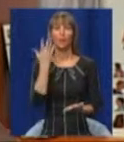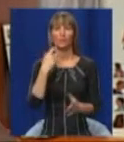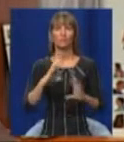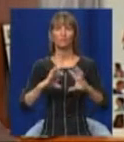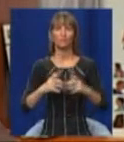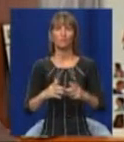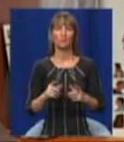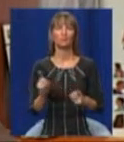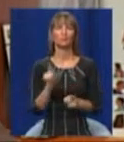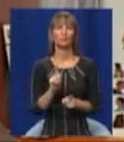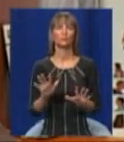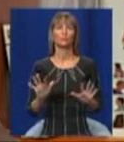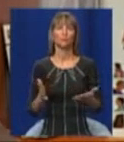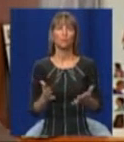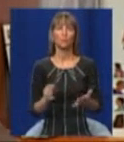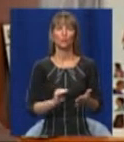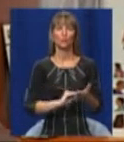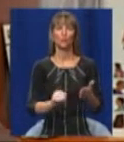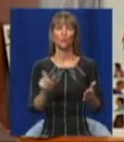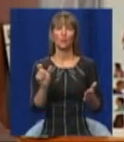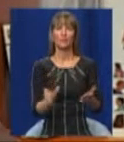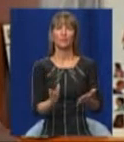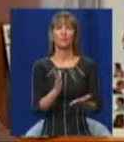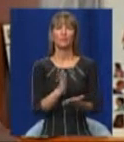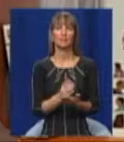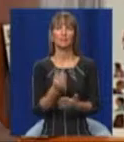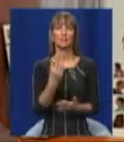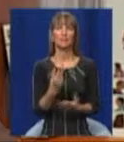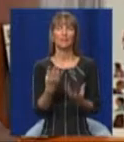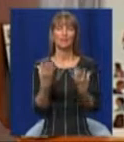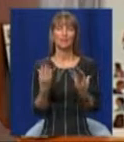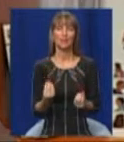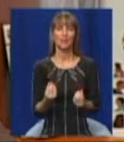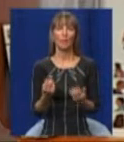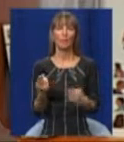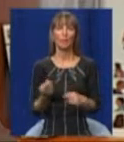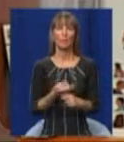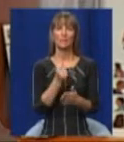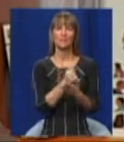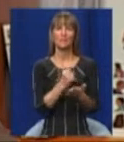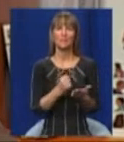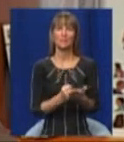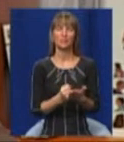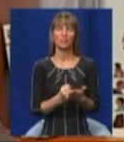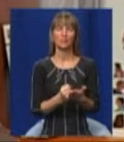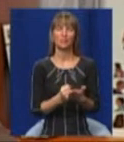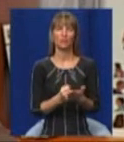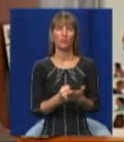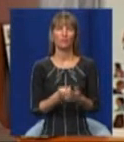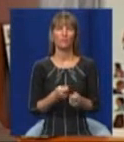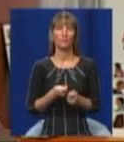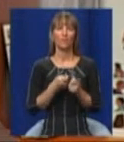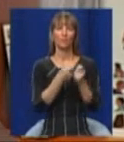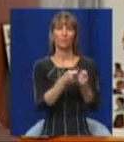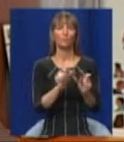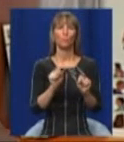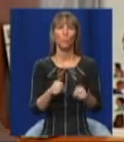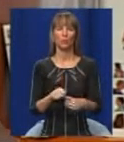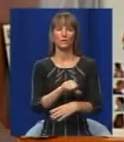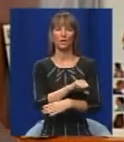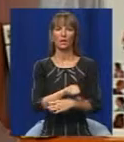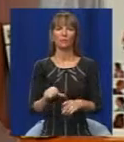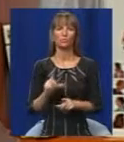сенсація, журналіста є вроде бы 3 дні безвізового режиму, і вони можуть виїжджати за границю і там